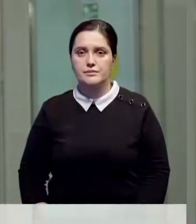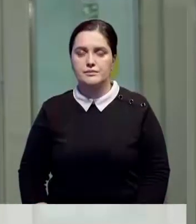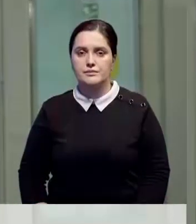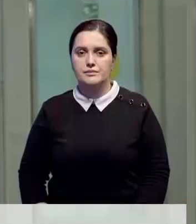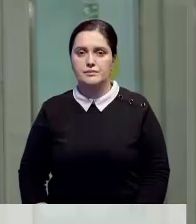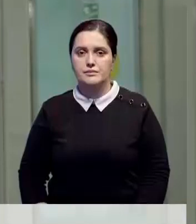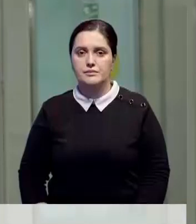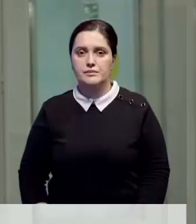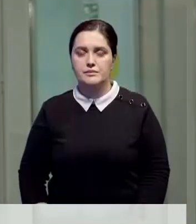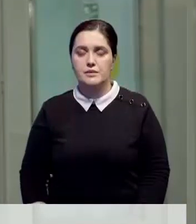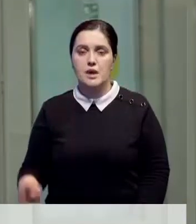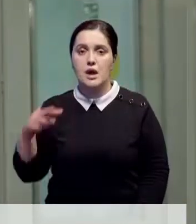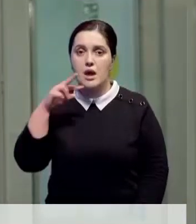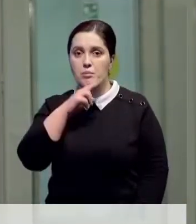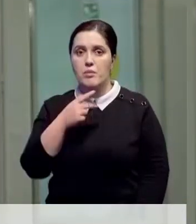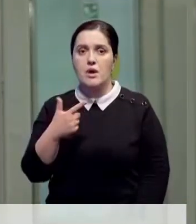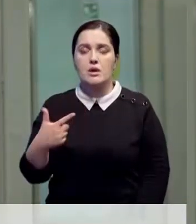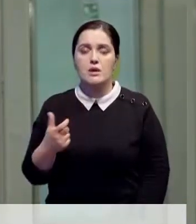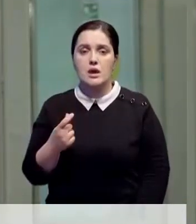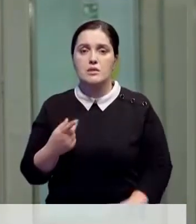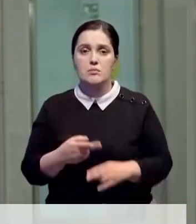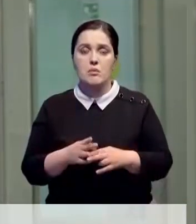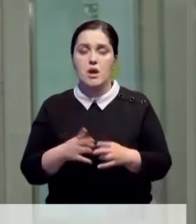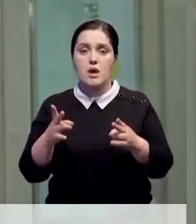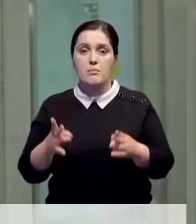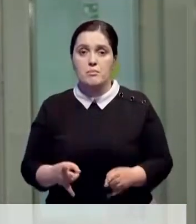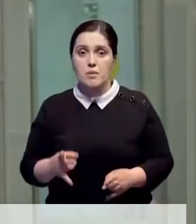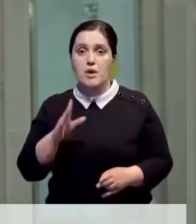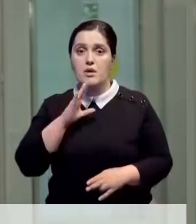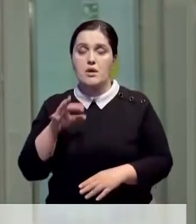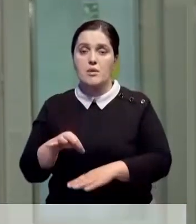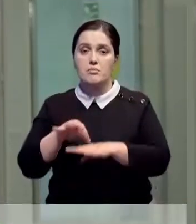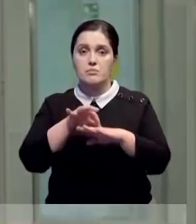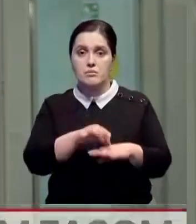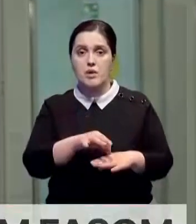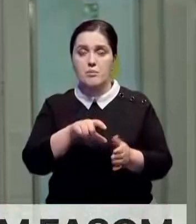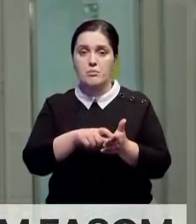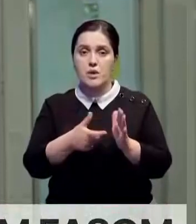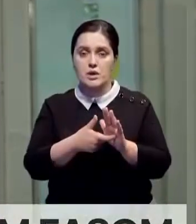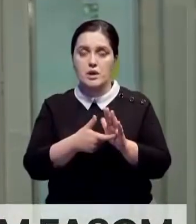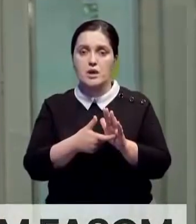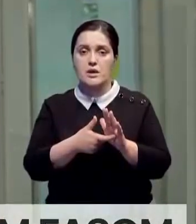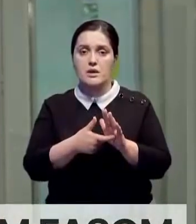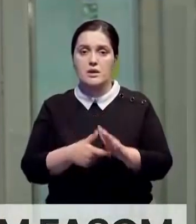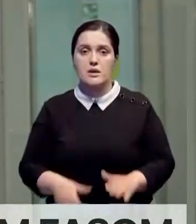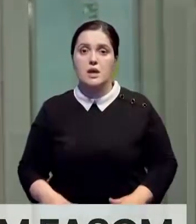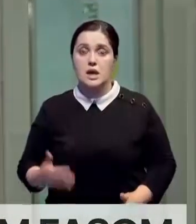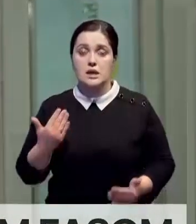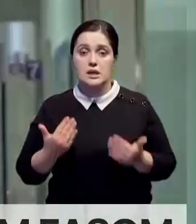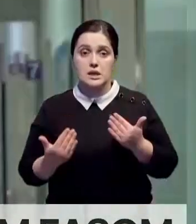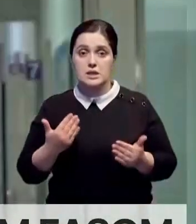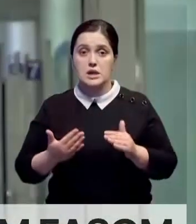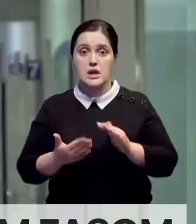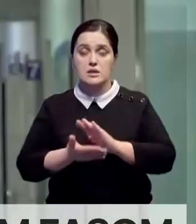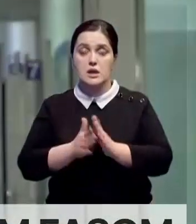предварительный диагнозы отравление угарным газом пострадавшую сегодня переведём в общую палату с романтического отделения если состояние